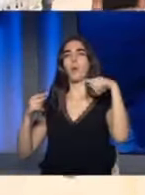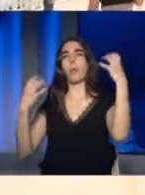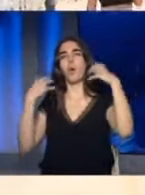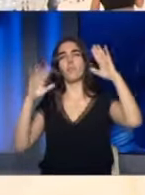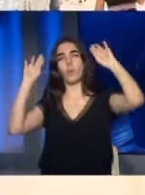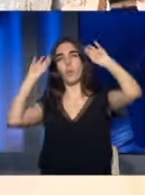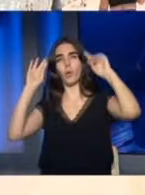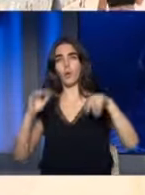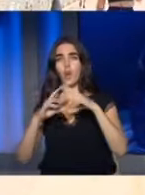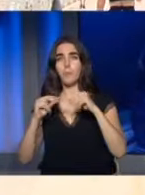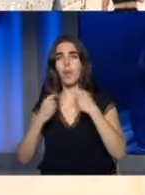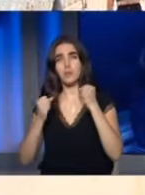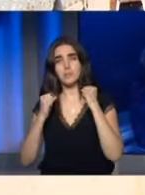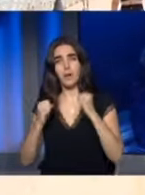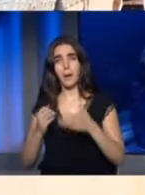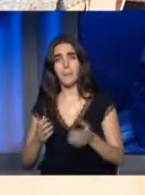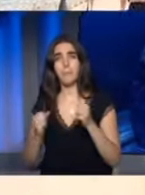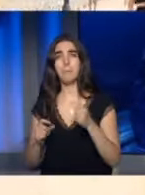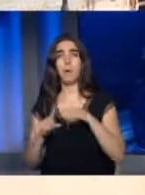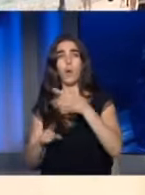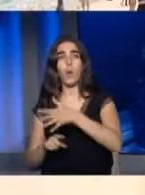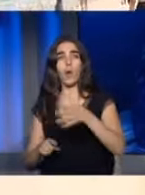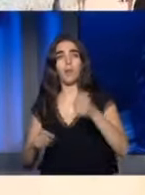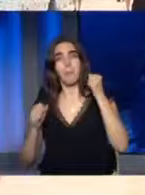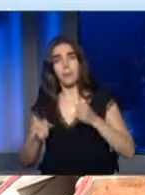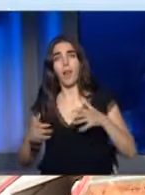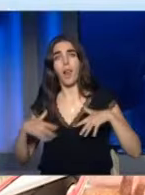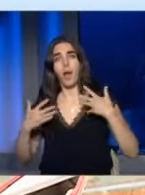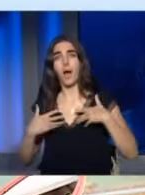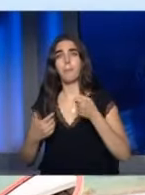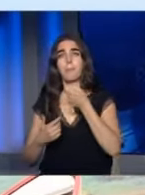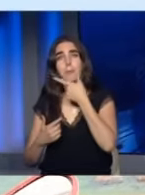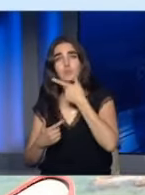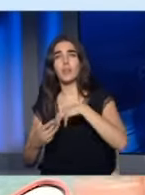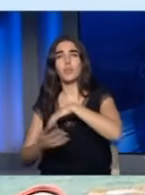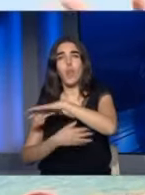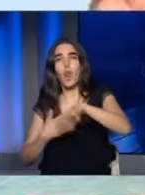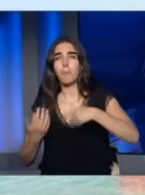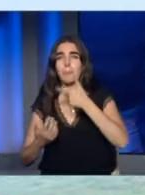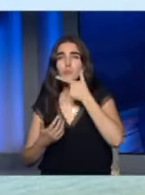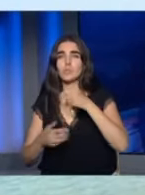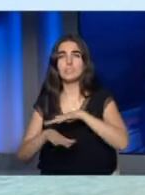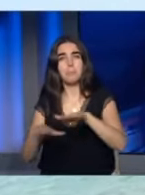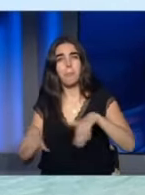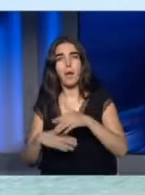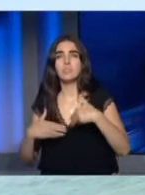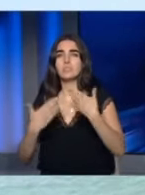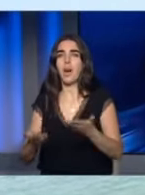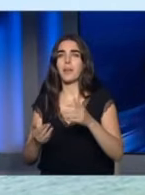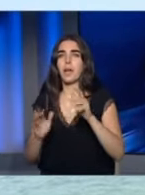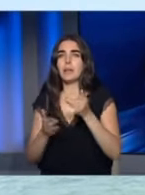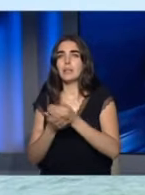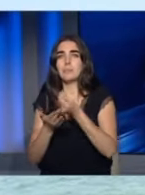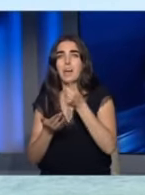يعني بنقعد بالبيت بندور المكيف مروحه اولاد ب تلعب بنبسط فحبينا نزلهم هون وسابت